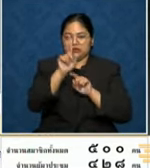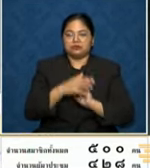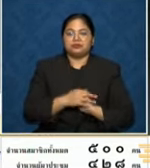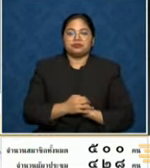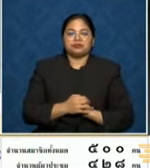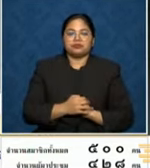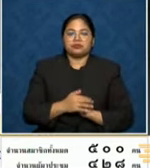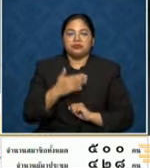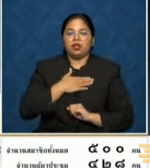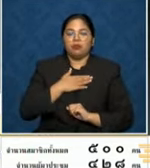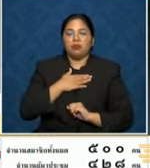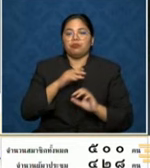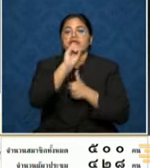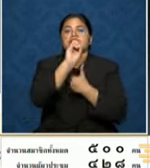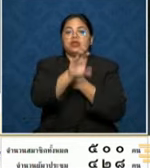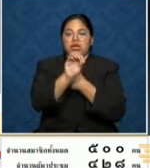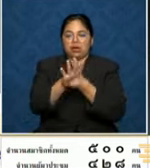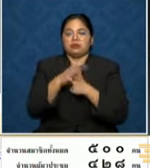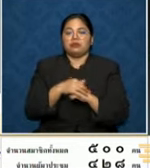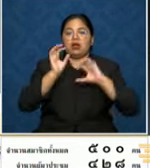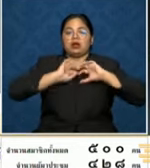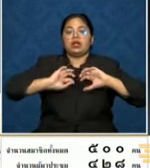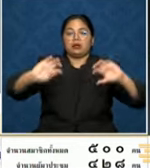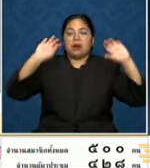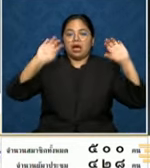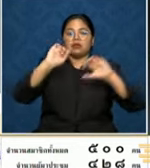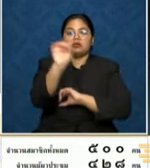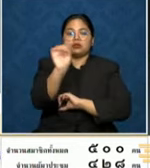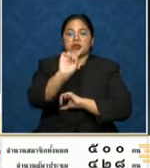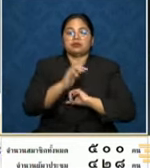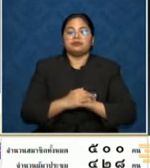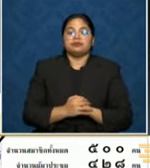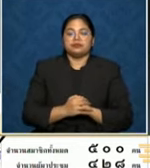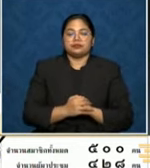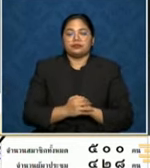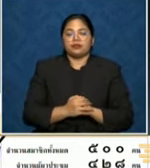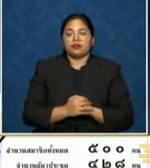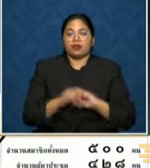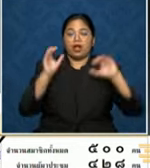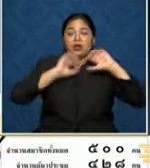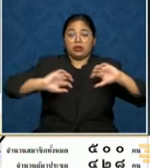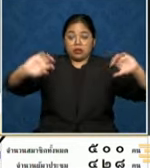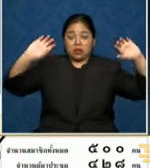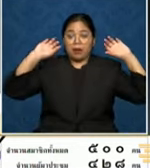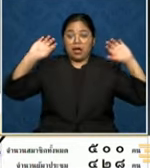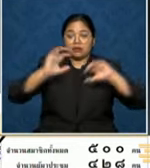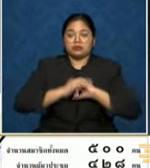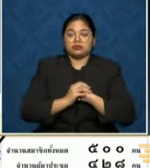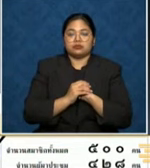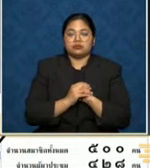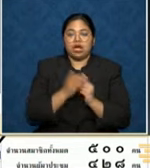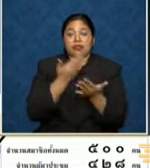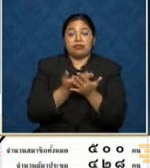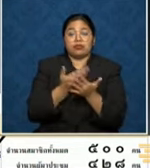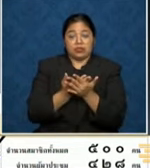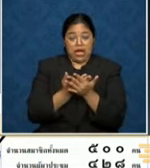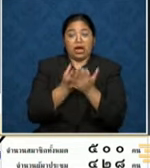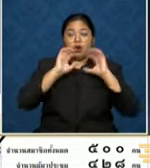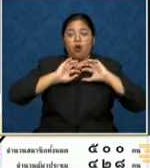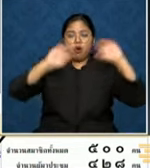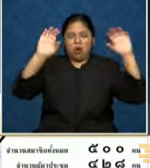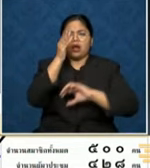ผมเรียนขอข้อเสนอแนะให้รัฐบาลครับท่านประธานครับให้รัฐบาลเนี่ยใช้เงินของรัฐในอน